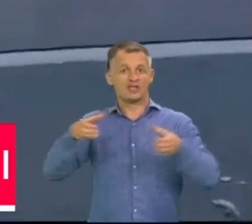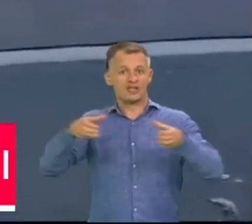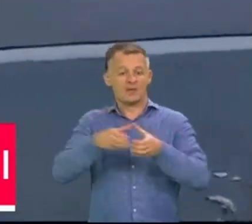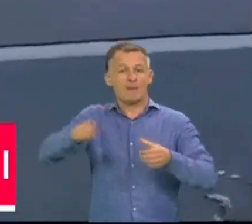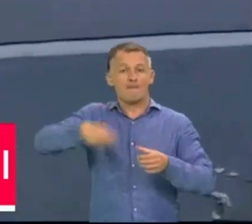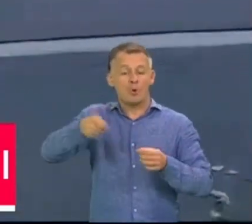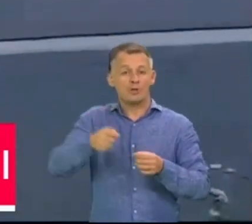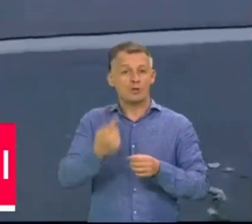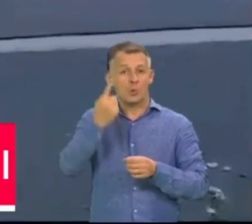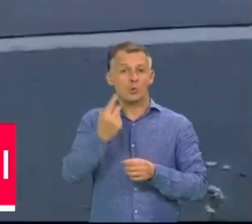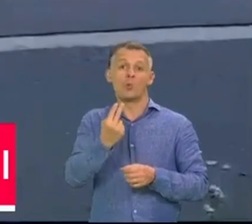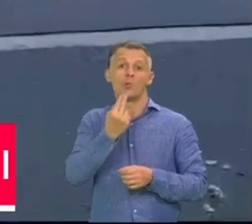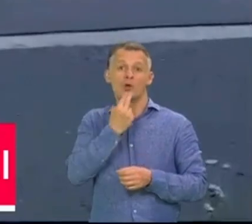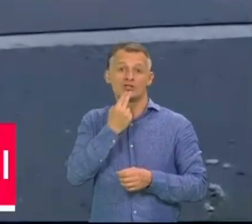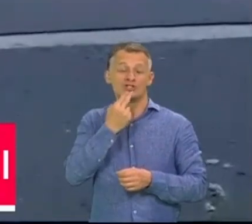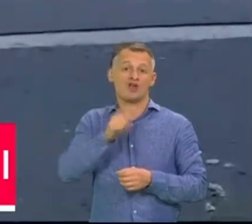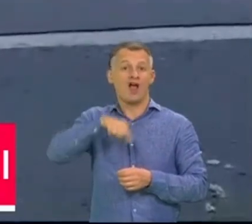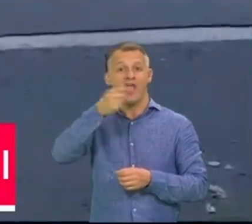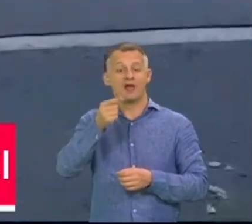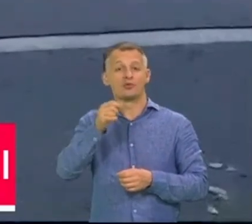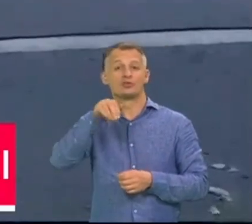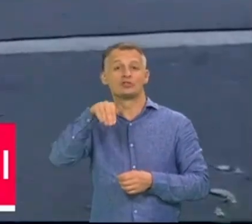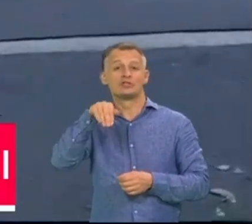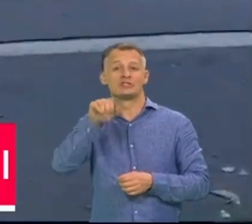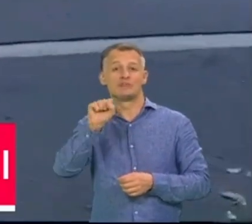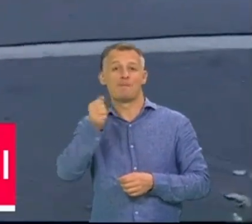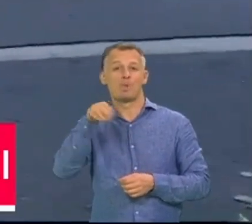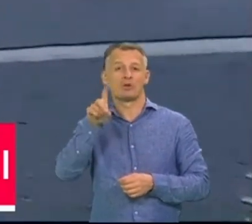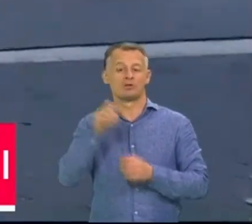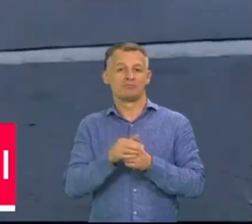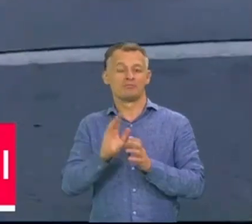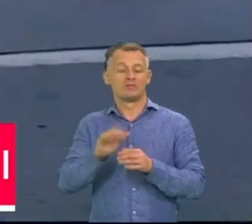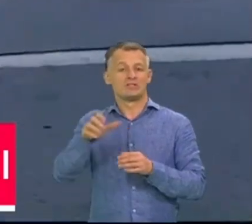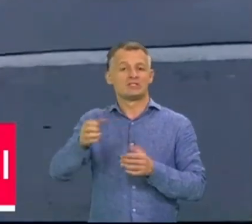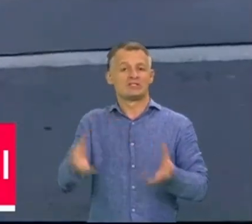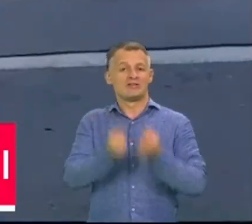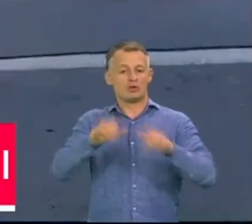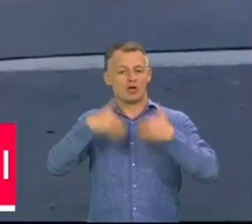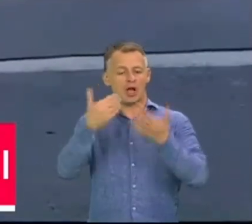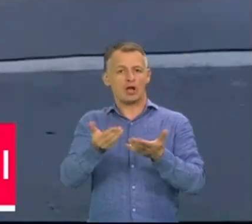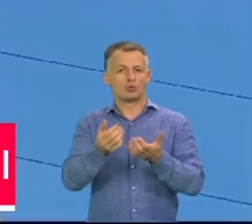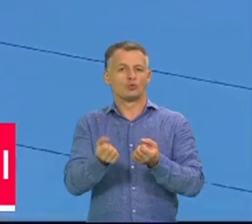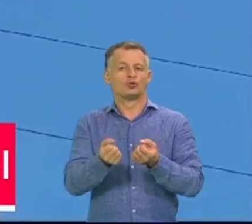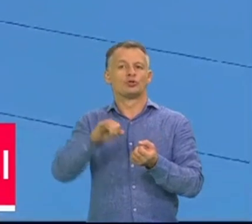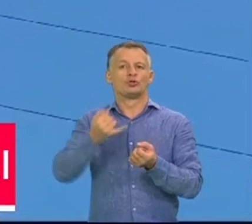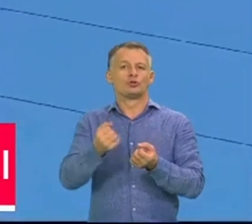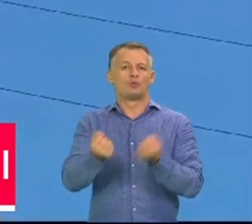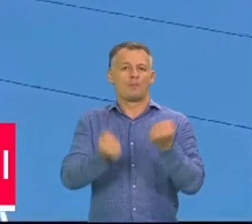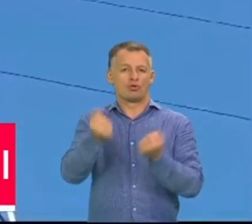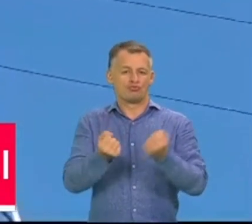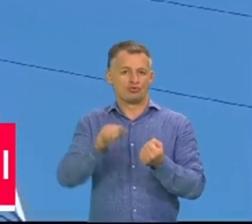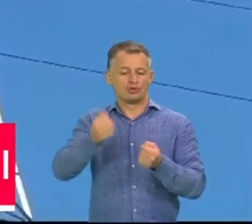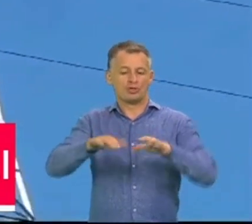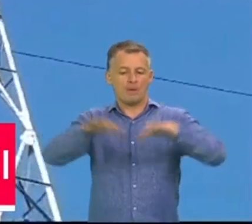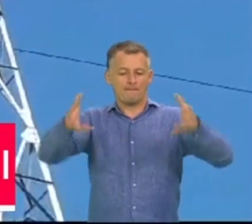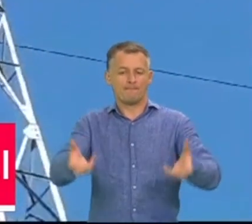de pompieri, unul de poliție și altul de la SMUR. Salvatorii au adus două auto speciale de intervenție și o pernă pneumatică. A fost adus